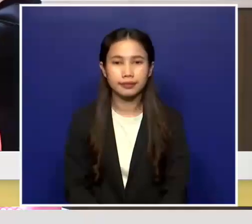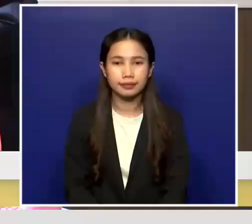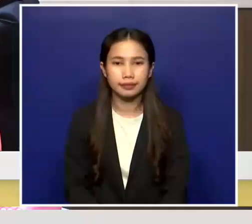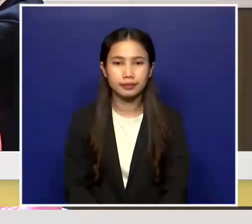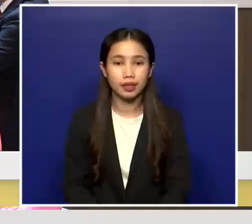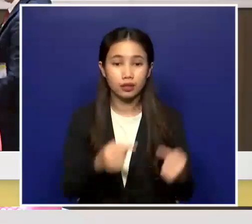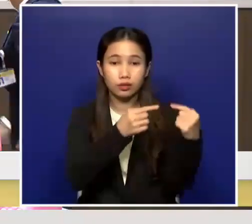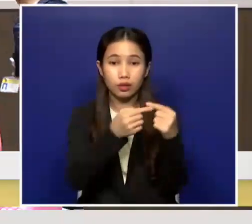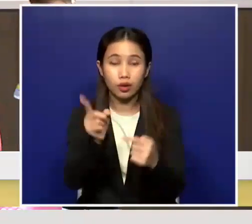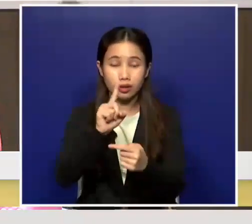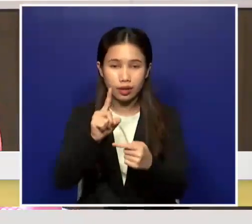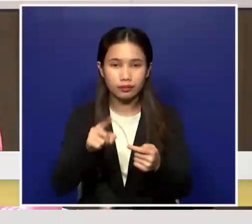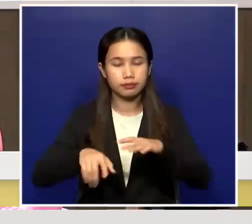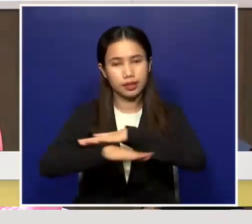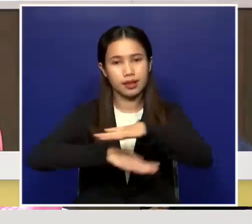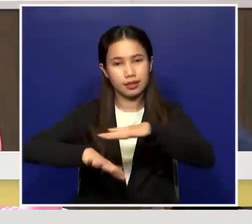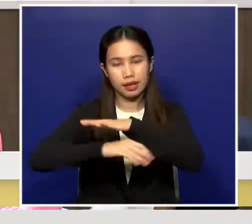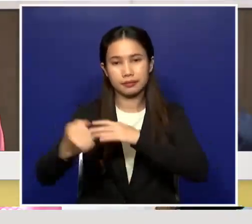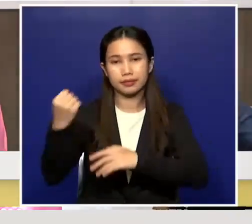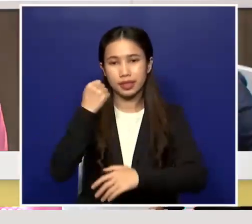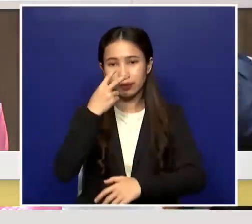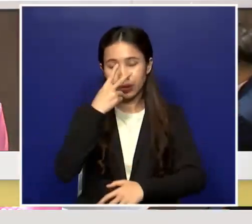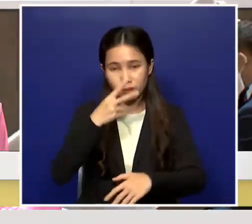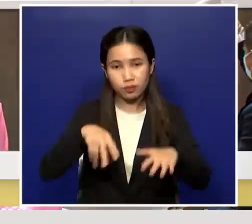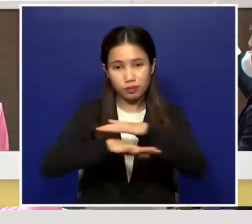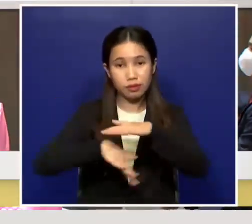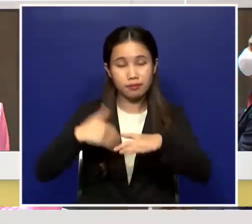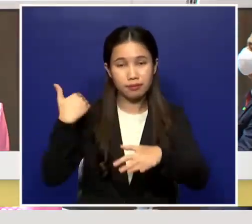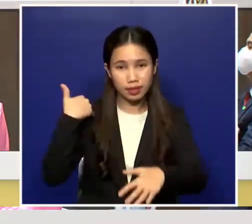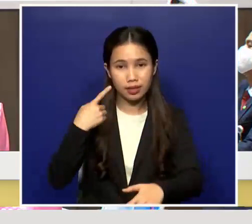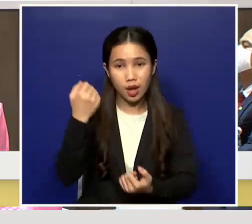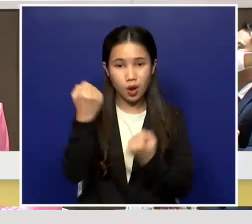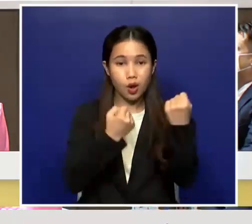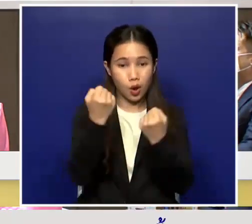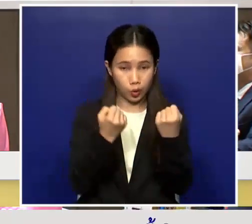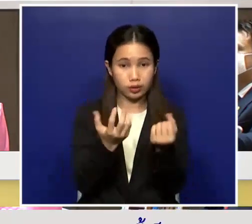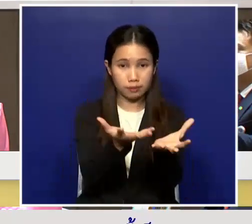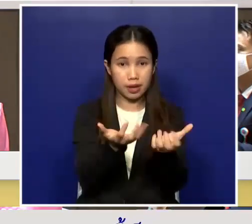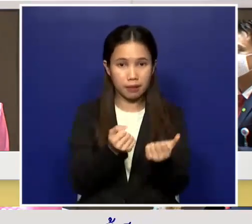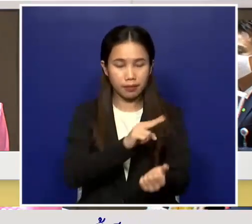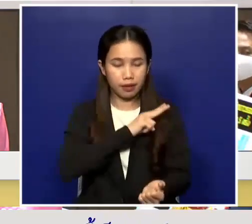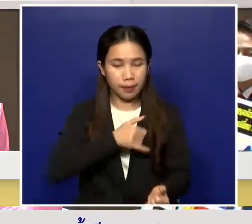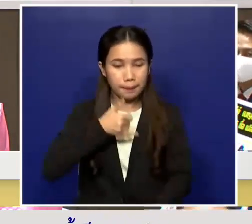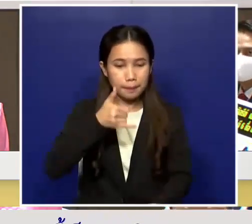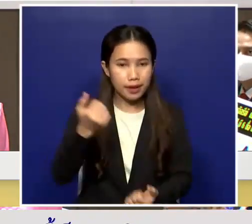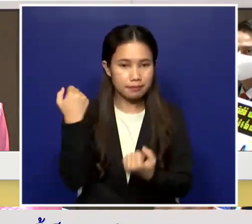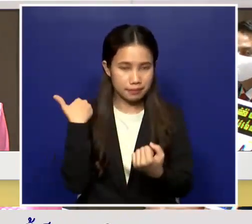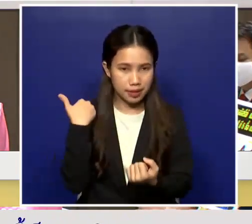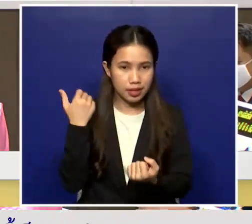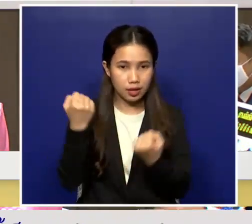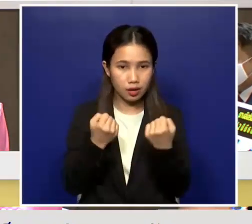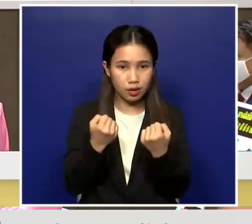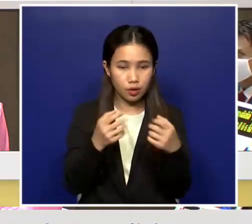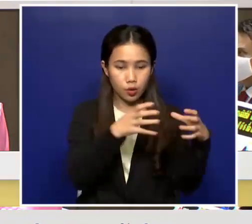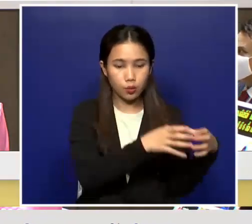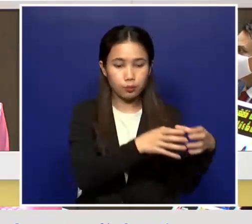นี่หลักฐานมัดแน่นแล้วครับนี่รถเล็กซัสที่ไปรับคนนี้นะฮะนี่ไปเองเลยคณะไปทั้งหมด35